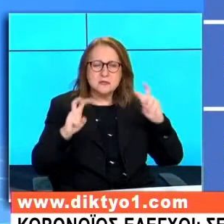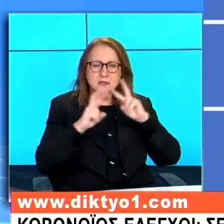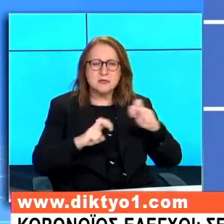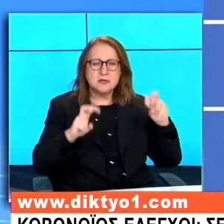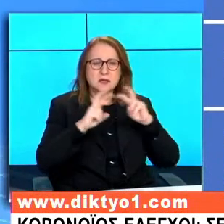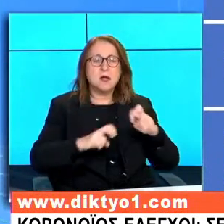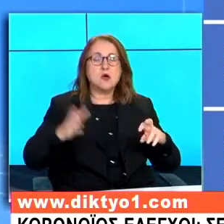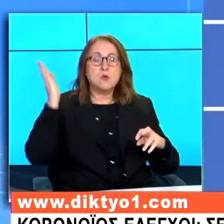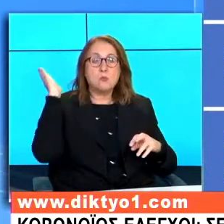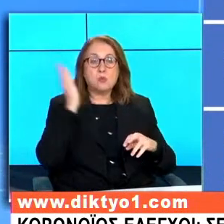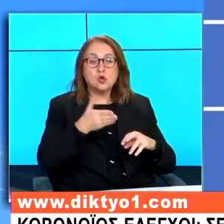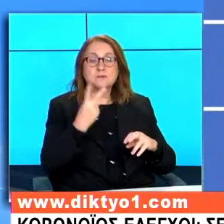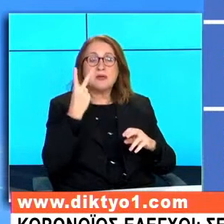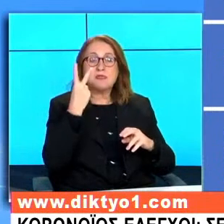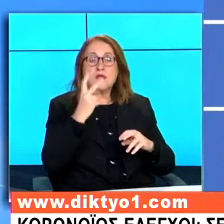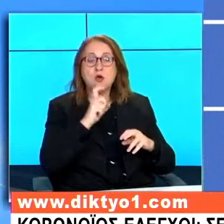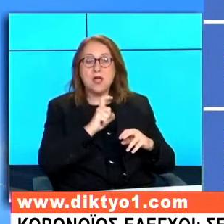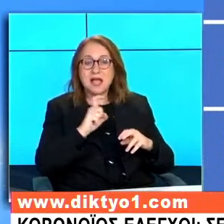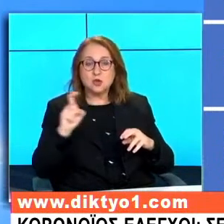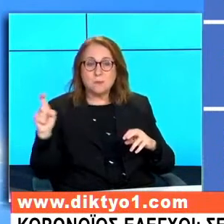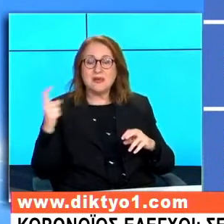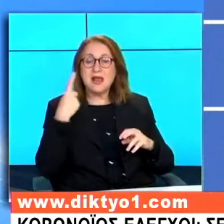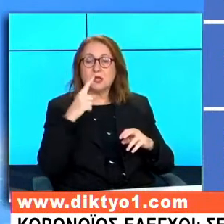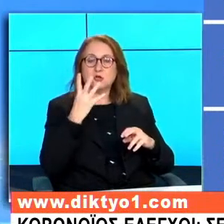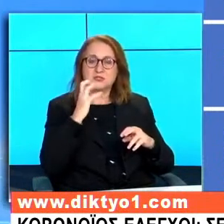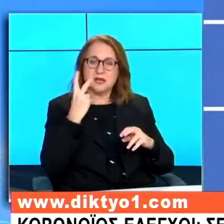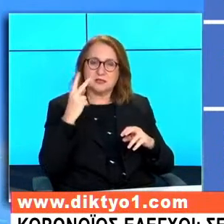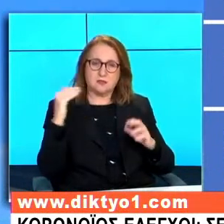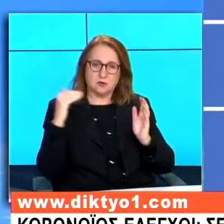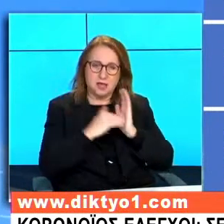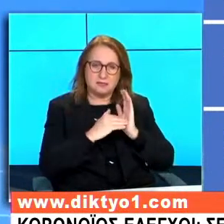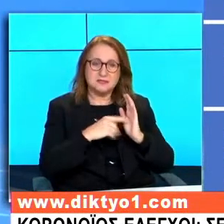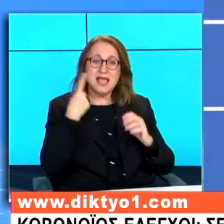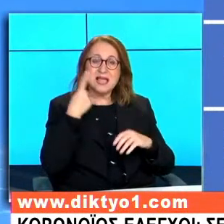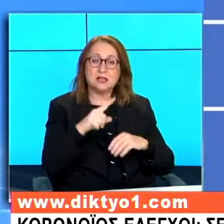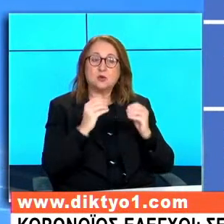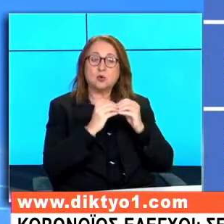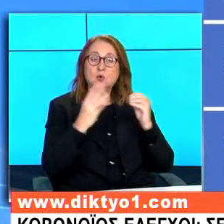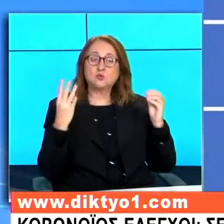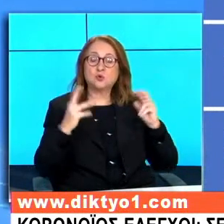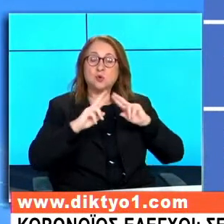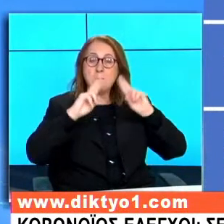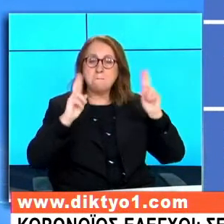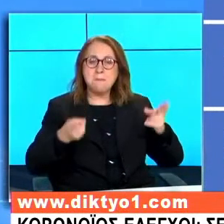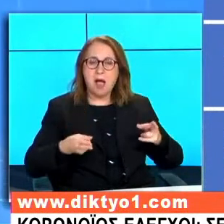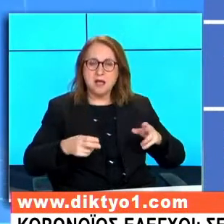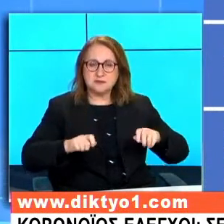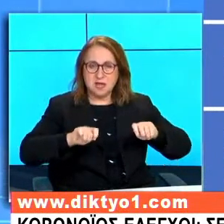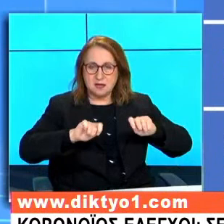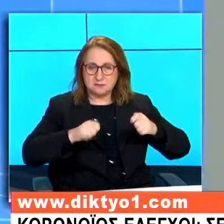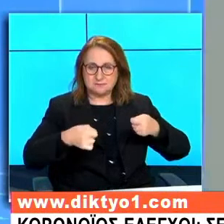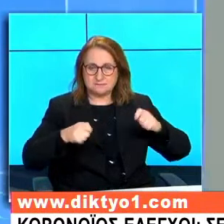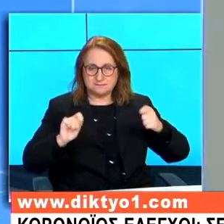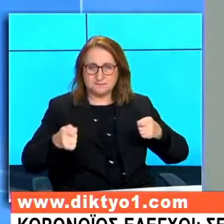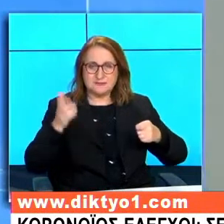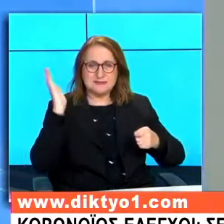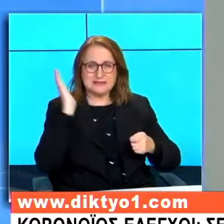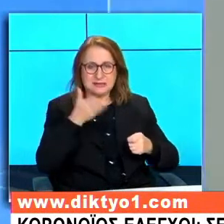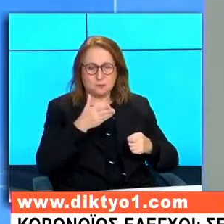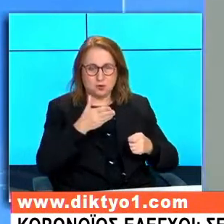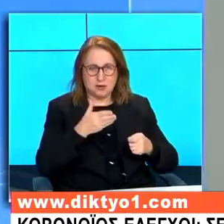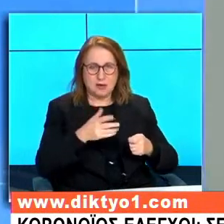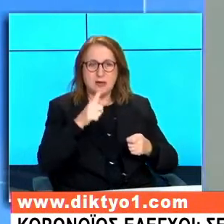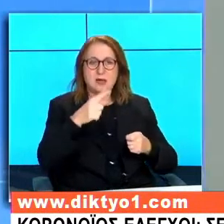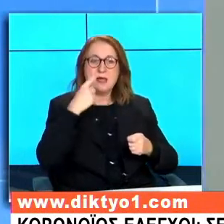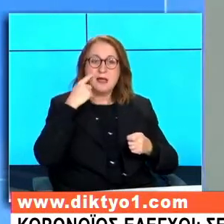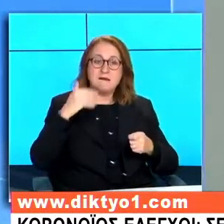στα 2.142.000 και έχουμε 128 αναστολές. Επόμενη διαφάνεια. Εδώ βλέπετε διαγραμματικά πώς πάμε